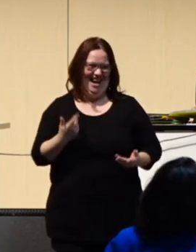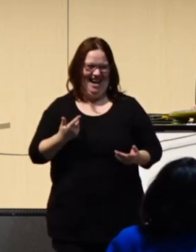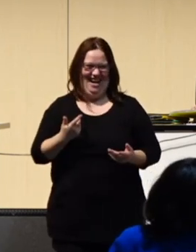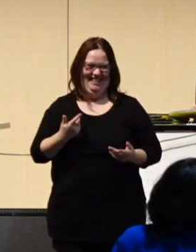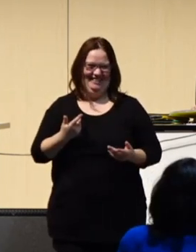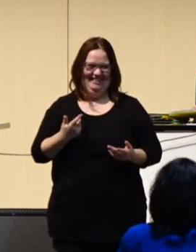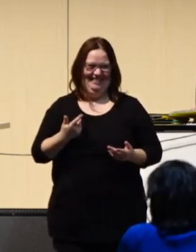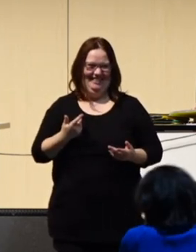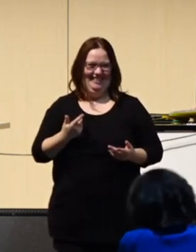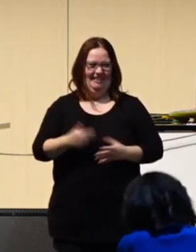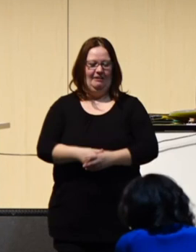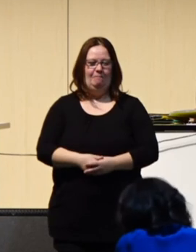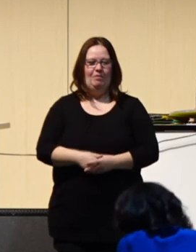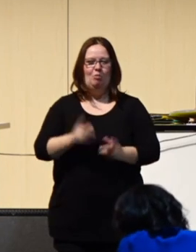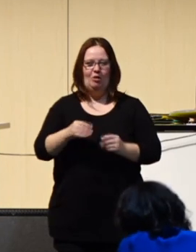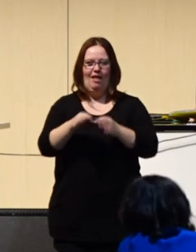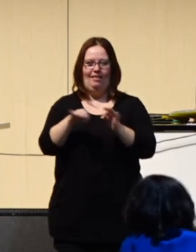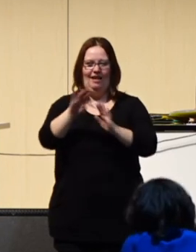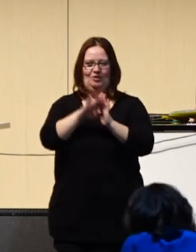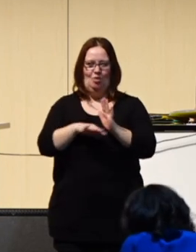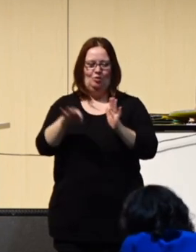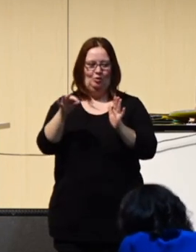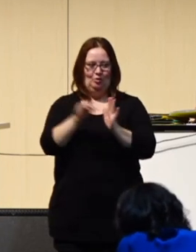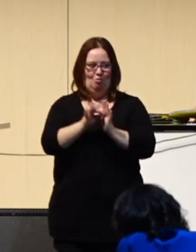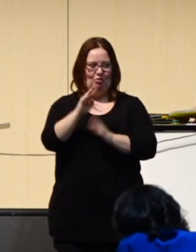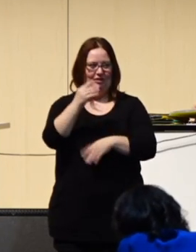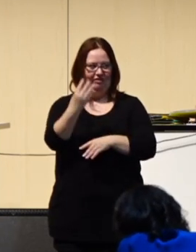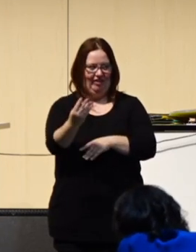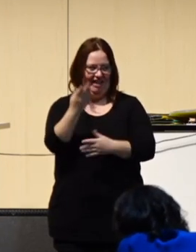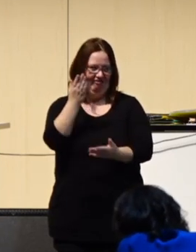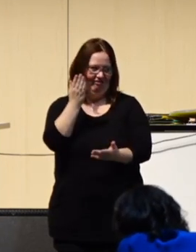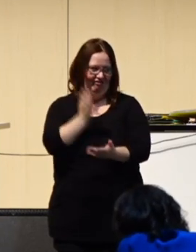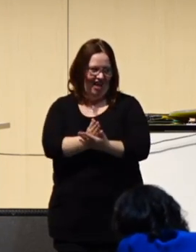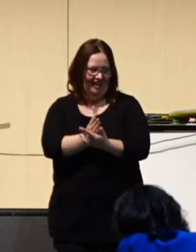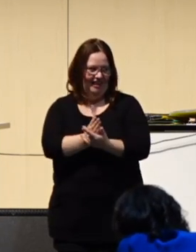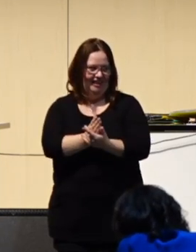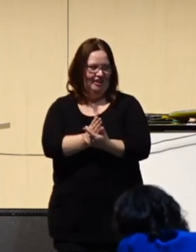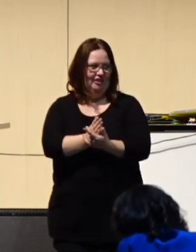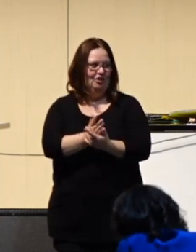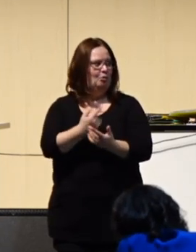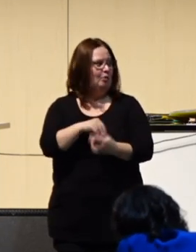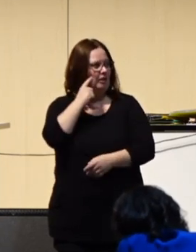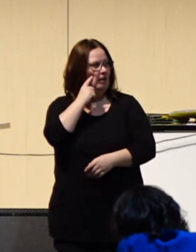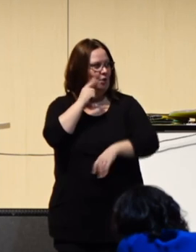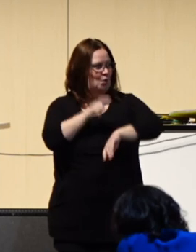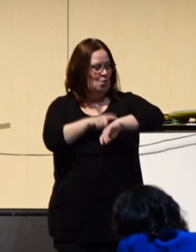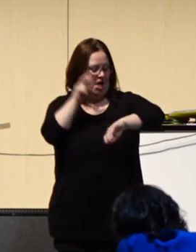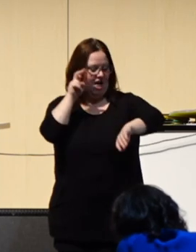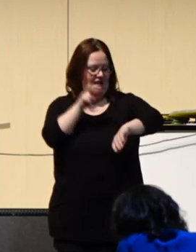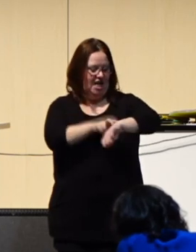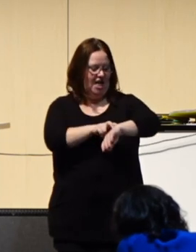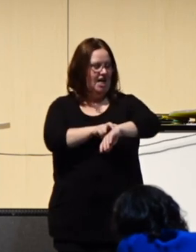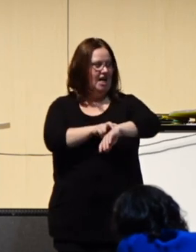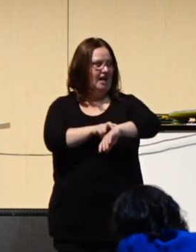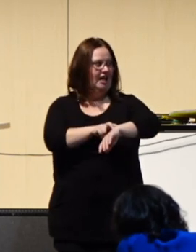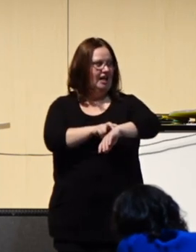sind wir mit dem Tagesordnungspunkt 4 fertig. Und mit dem Blick auf die Uhr haben